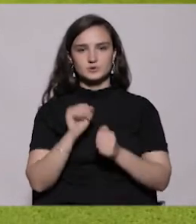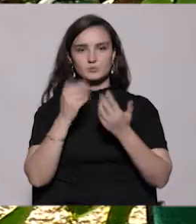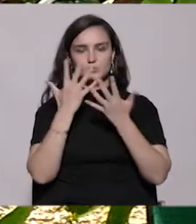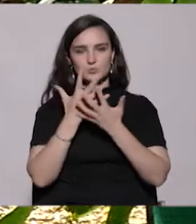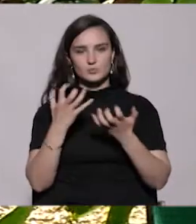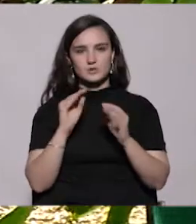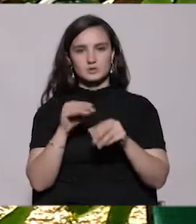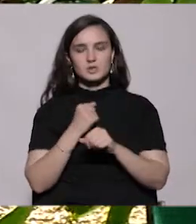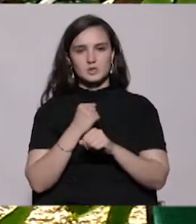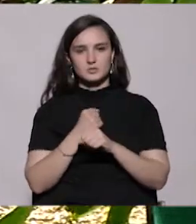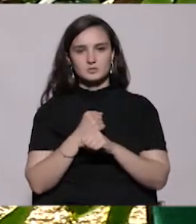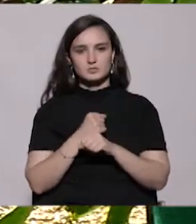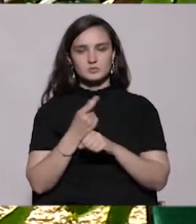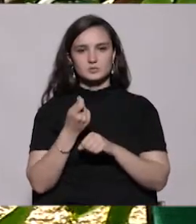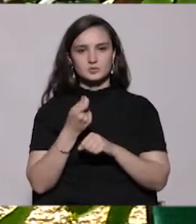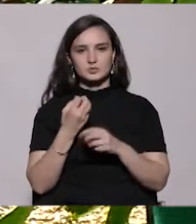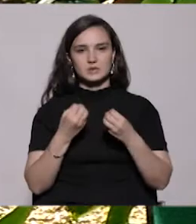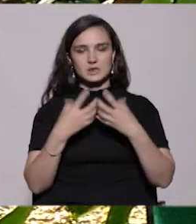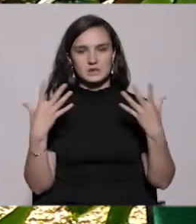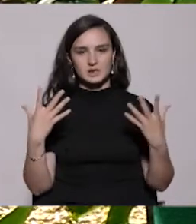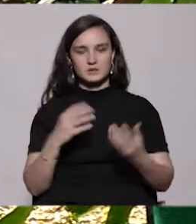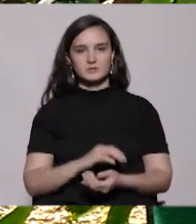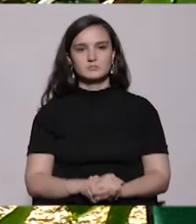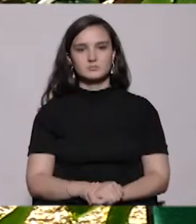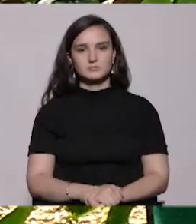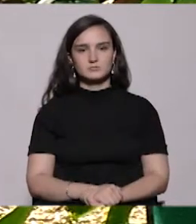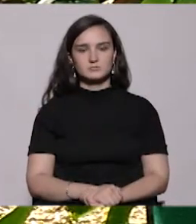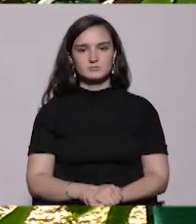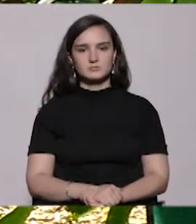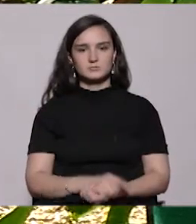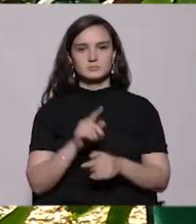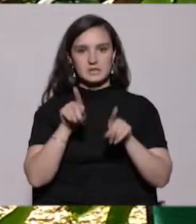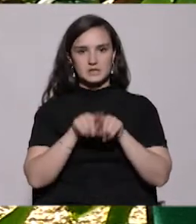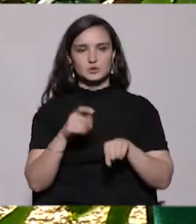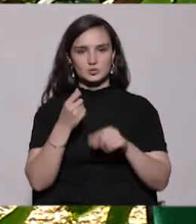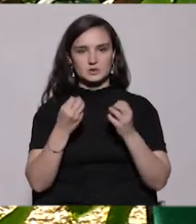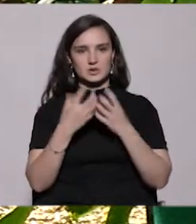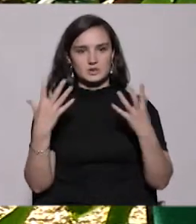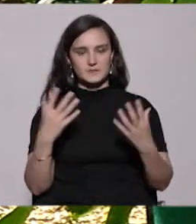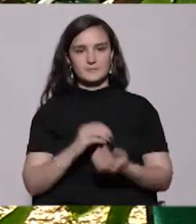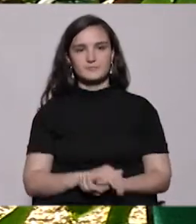მუქად დადოთ, ცოტა ღიად. ახაც ცოტა.